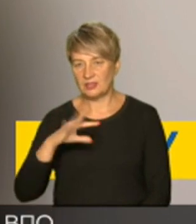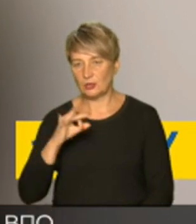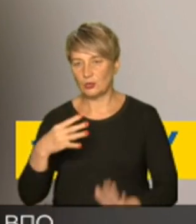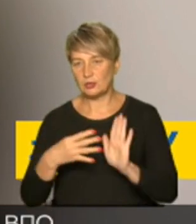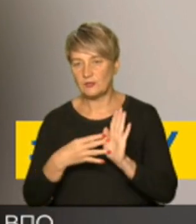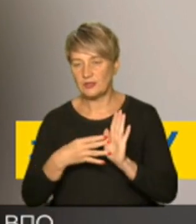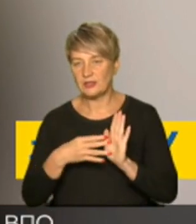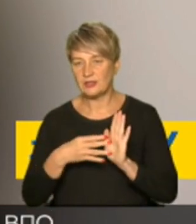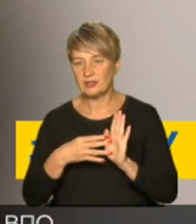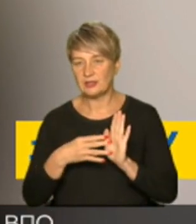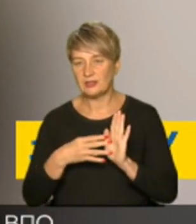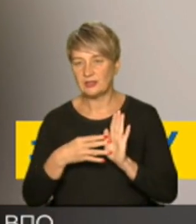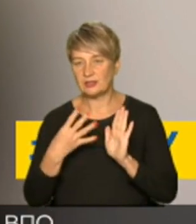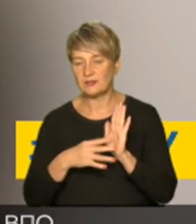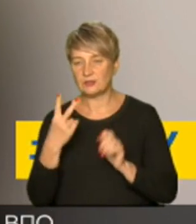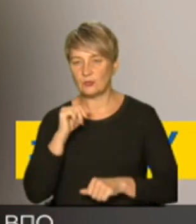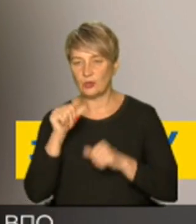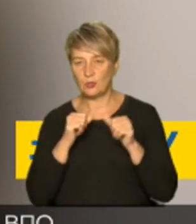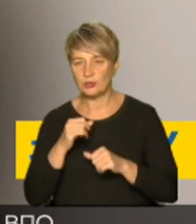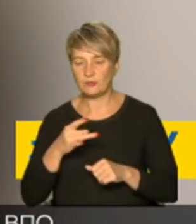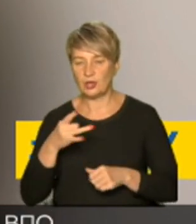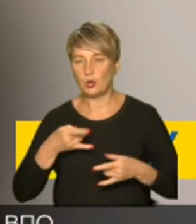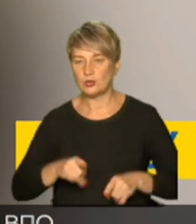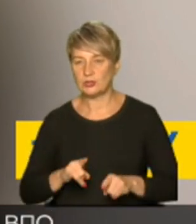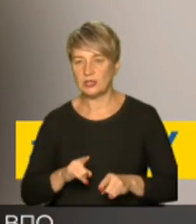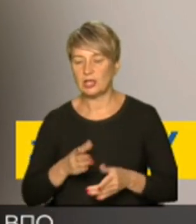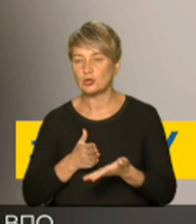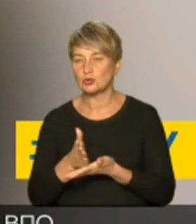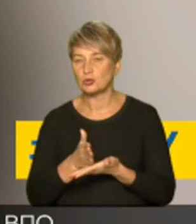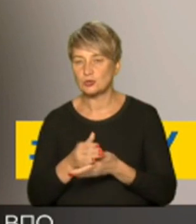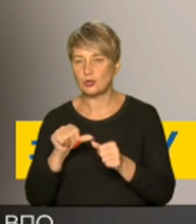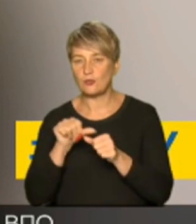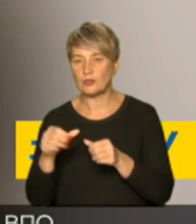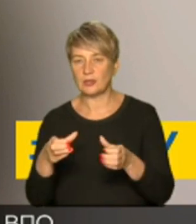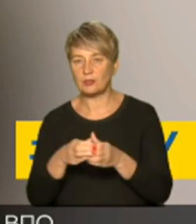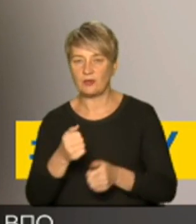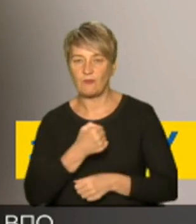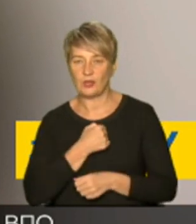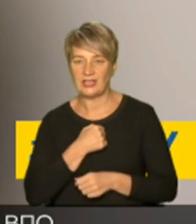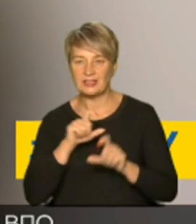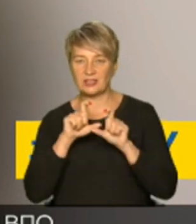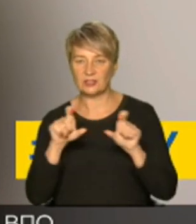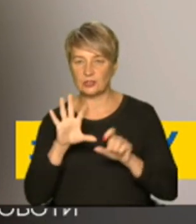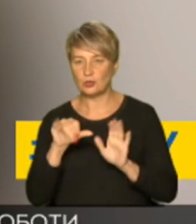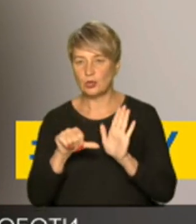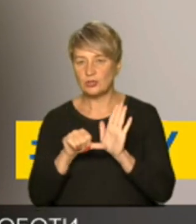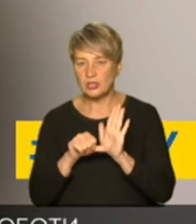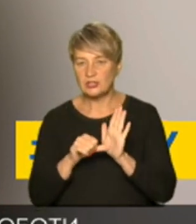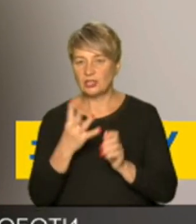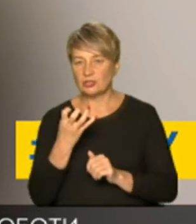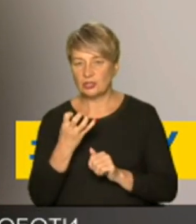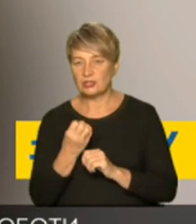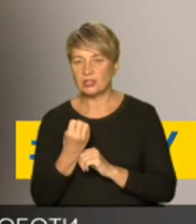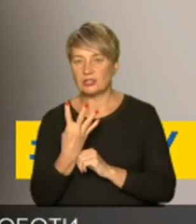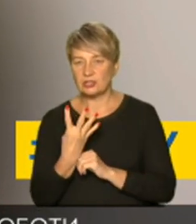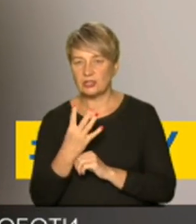20.09.2002 року народження. Служу в 7-му отдельному стрелковому полку военной части 06414 города Калининград